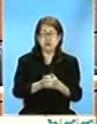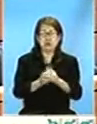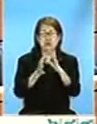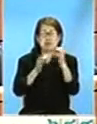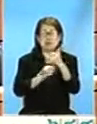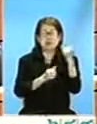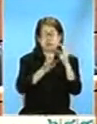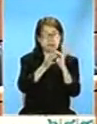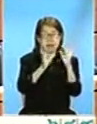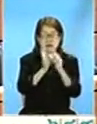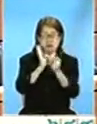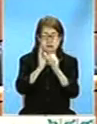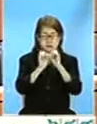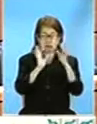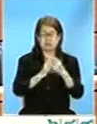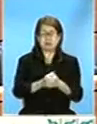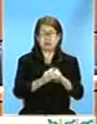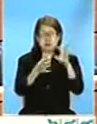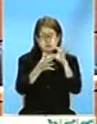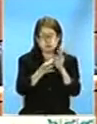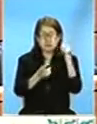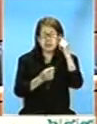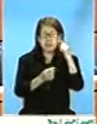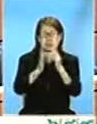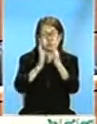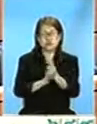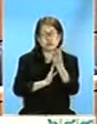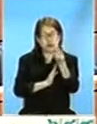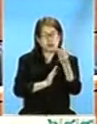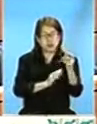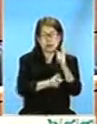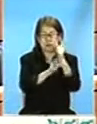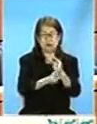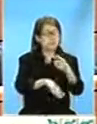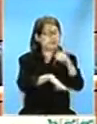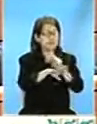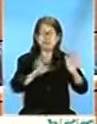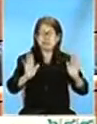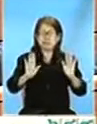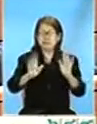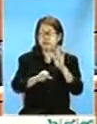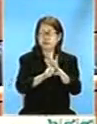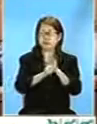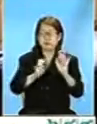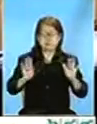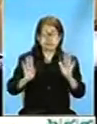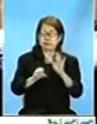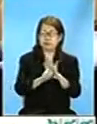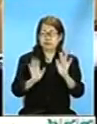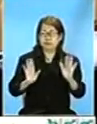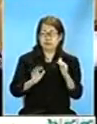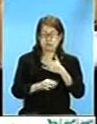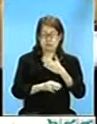ก็ชัดเจนอยู่แล้วเฉพาะเกณฑ์การคำนวณนะครับเอามาใช ้มีอย่างนี้ท่านจุลิศอย่างนี้ครับ